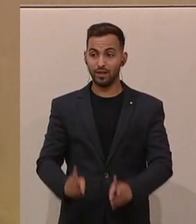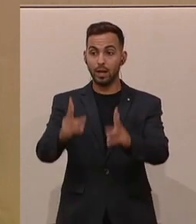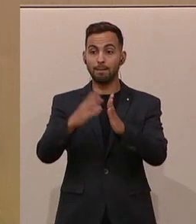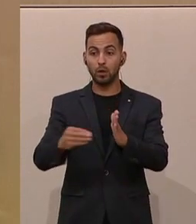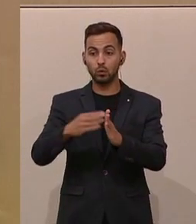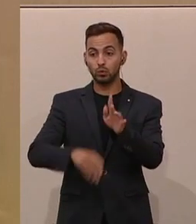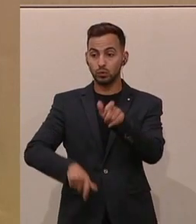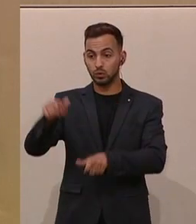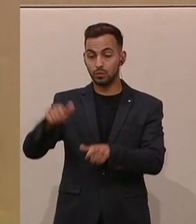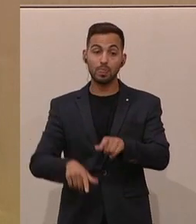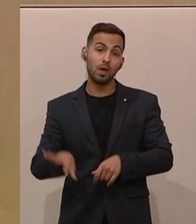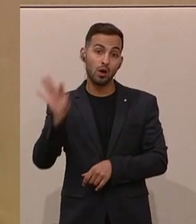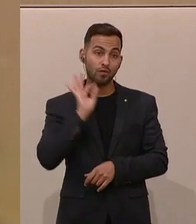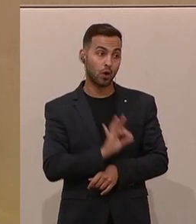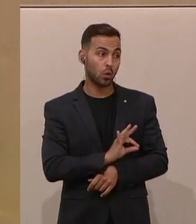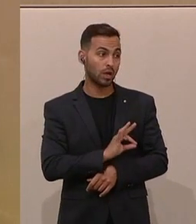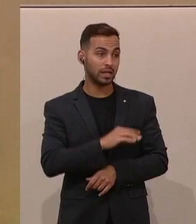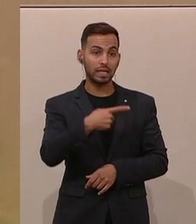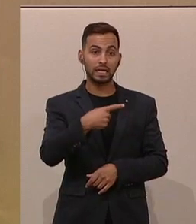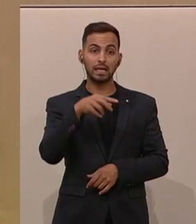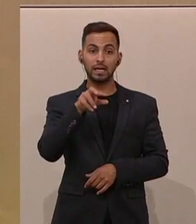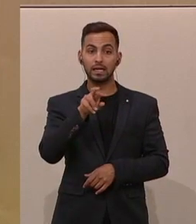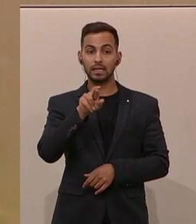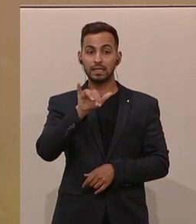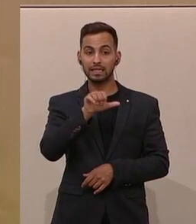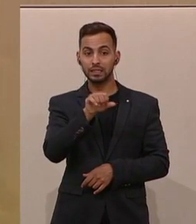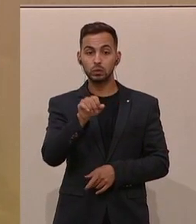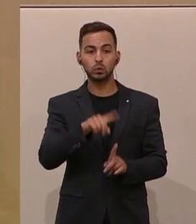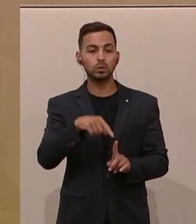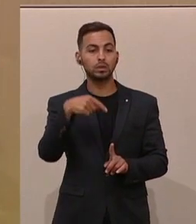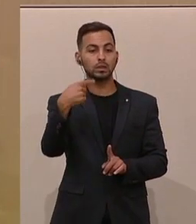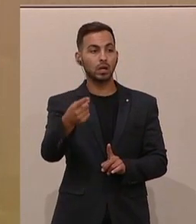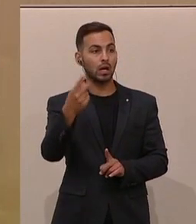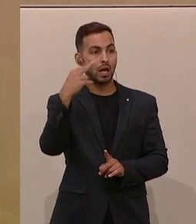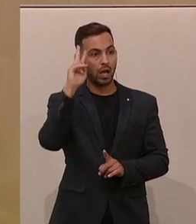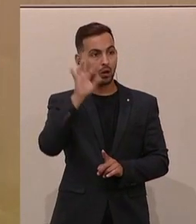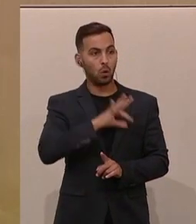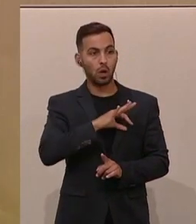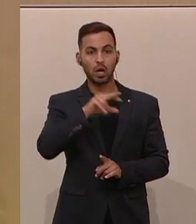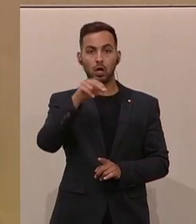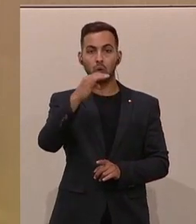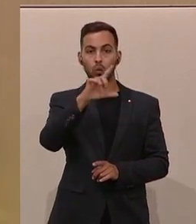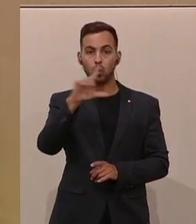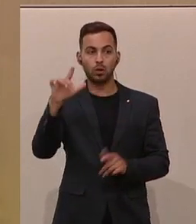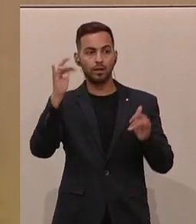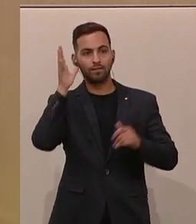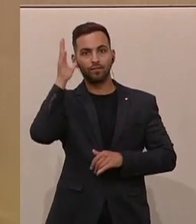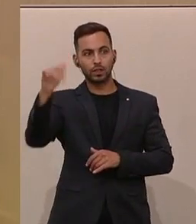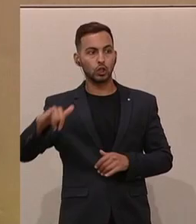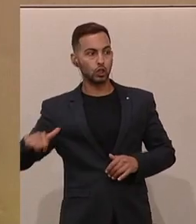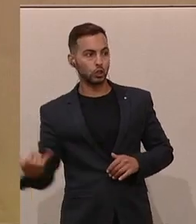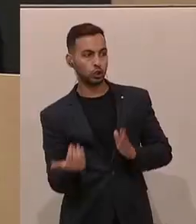wenn Frau Kollegin Gries und jetzt im Anschluss gleich der Herr Kollege Noll mit rein juristischen Argumenten gegen diese Gesetzesänderung